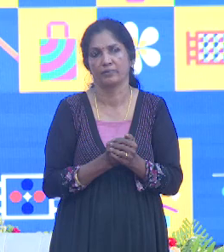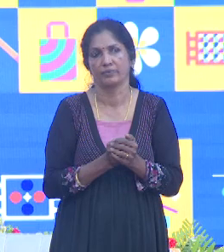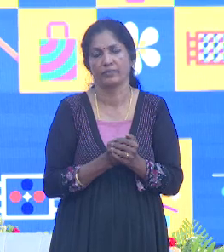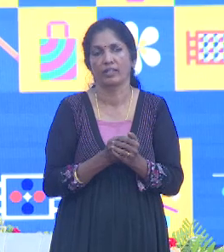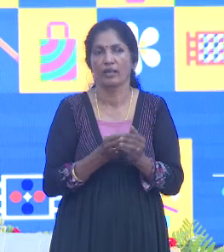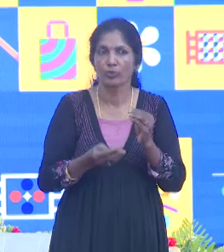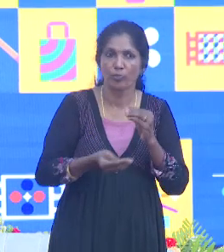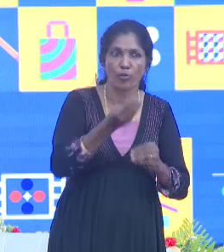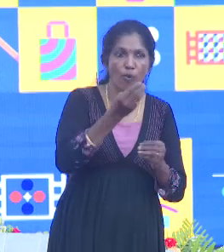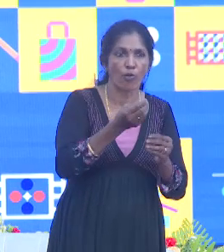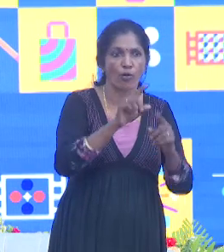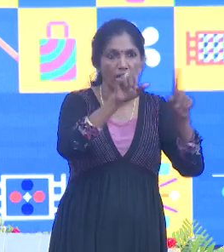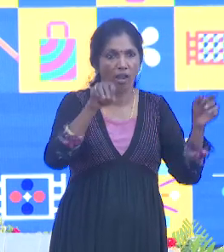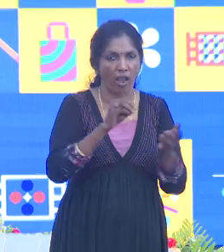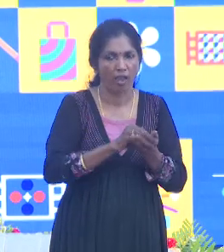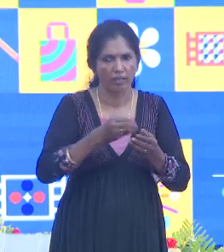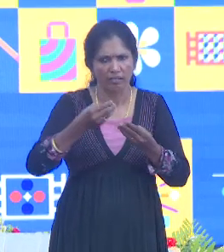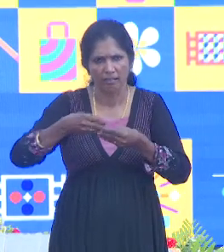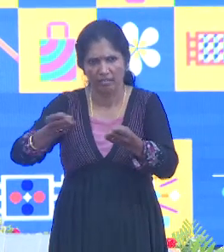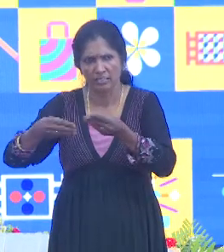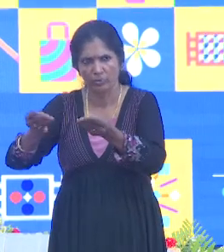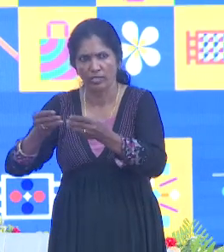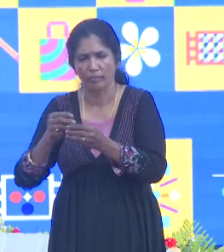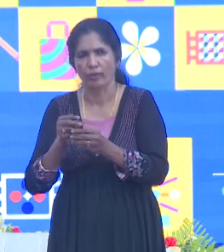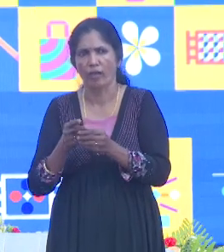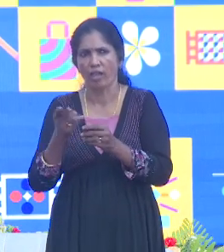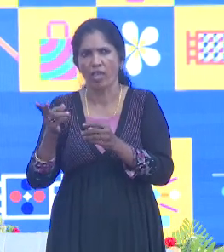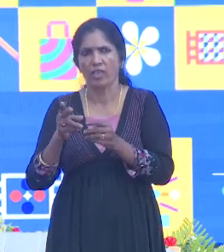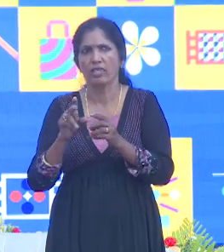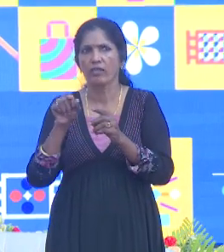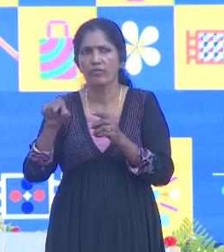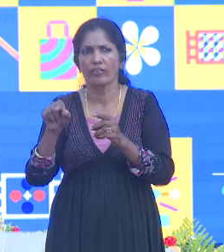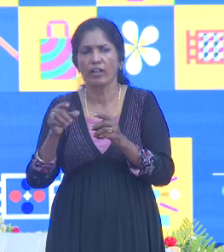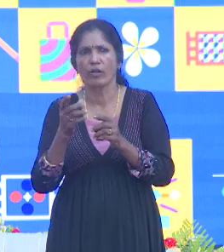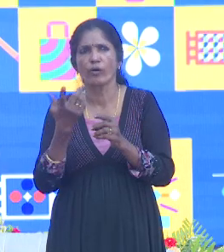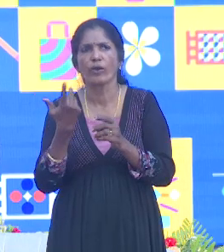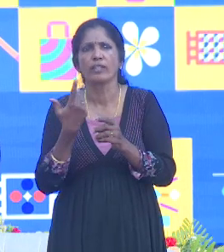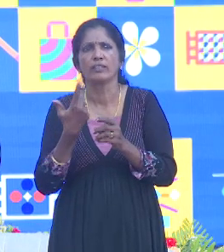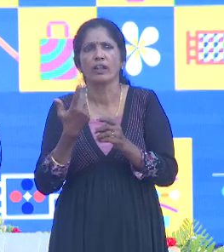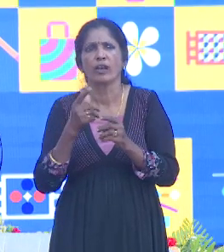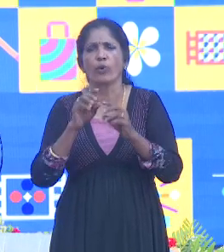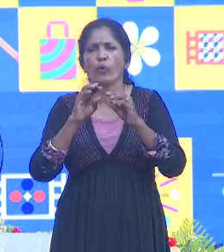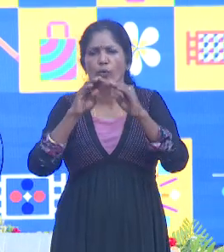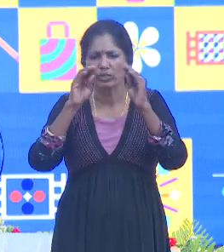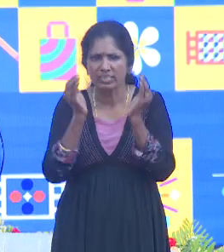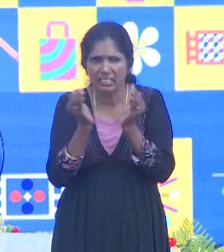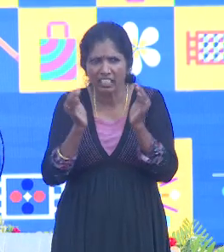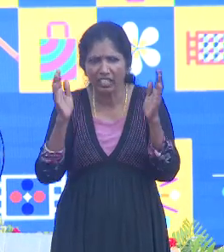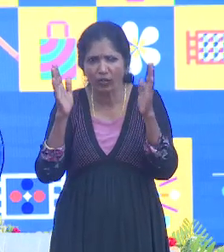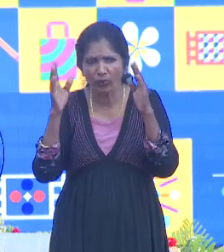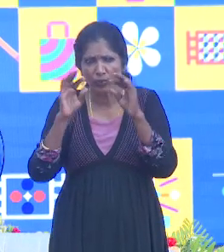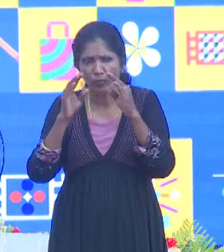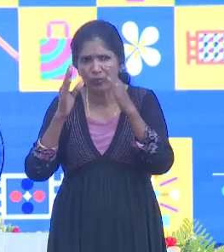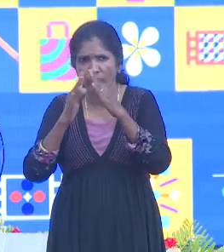മിച്ചഭൂമി ഏറ്റെടുത്ത് വിതരണം ചെയ്തപ്പോൾ ഒരു ഹോംസ്റ്റഡ് സ്ഥാപിച്ച് ഒരു പിന്നെ കുടിലെങ്കിലും സ്ഥാപിച്ച്